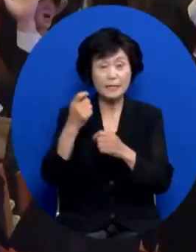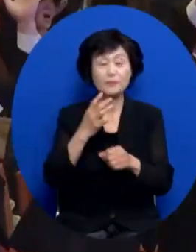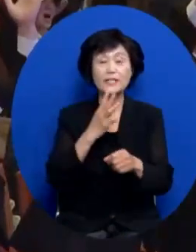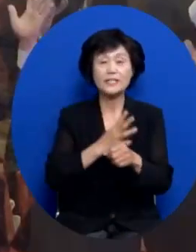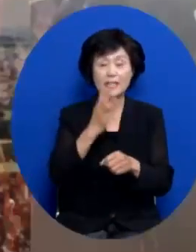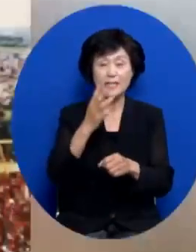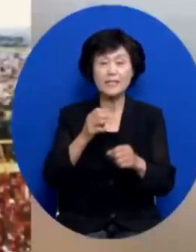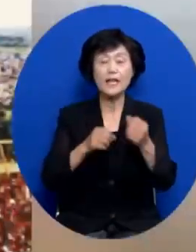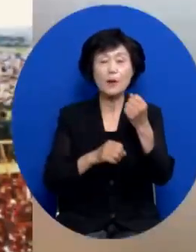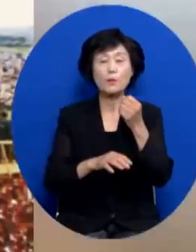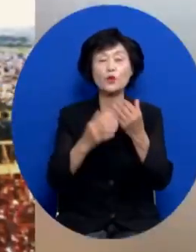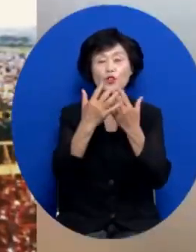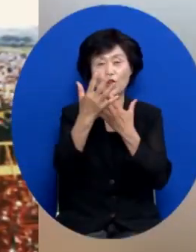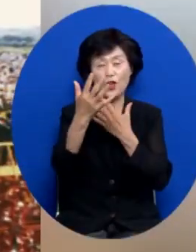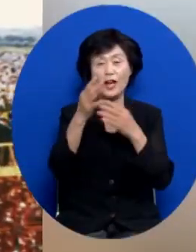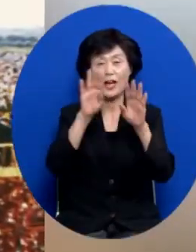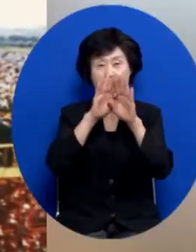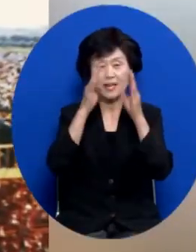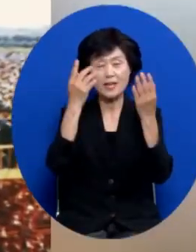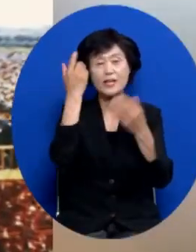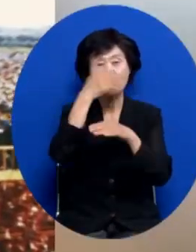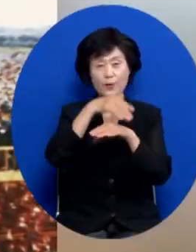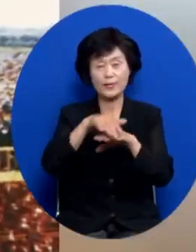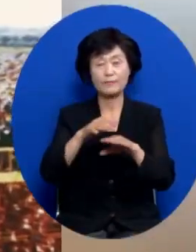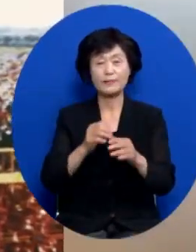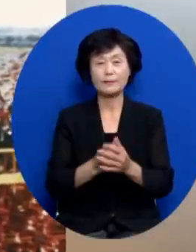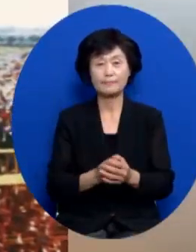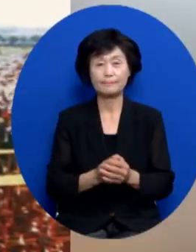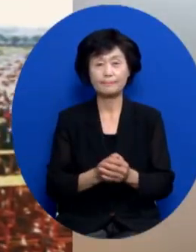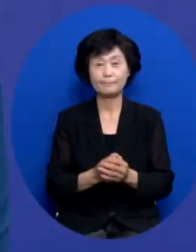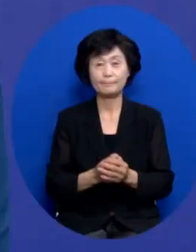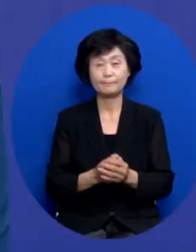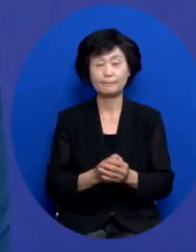열립니다. CTS 뉴스 최대진입니다.